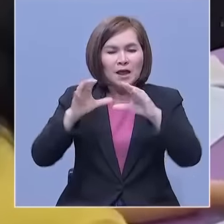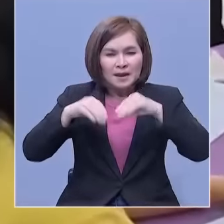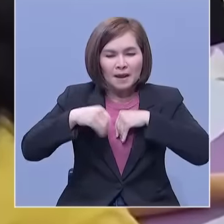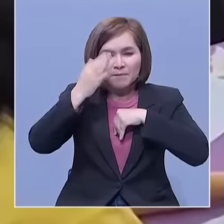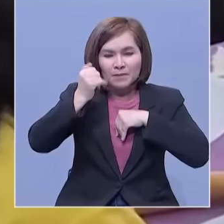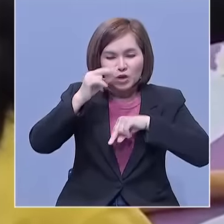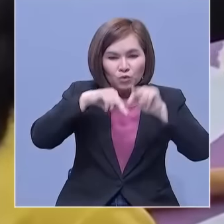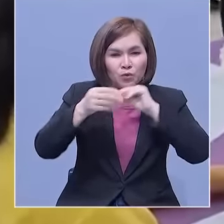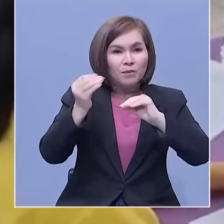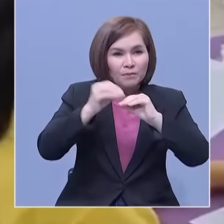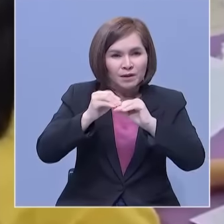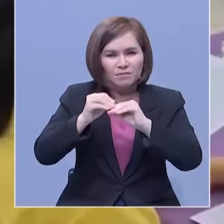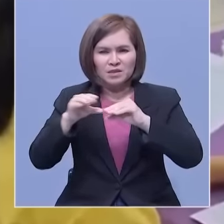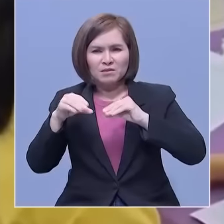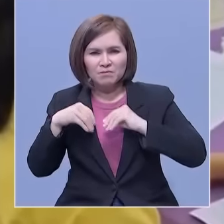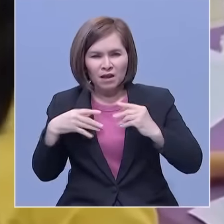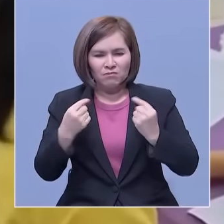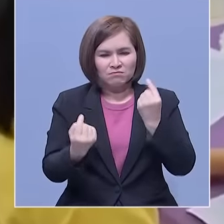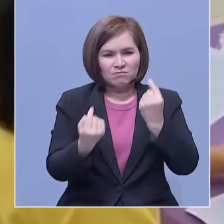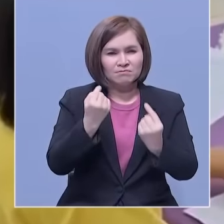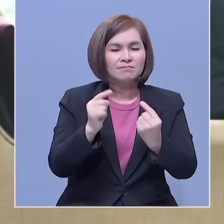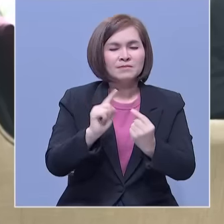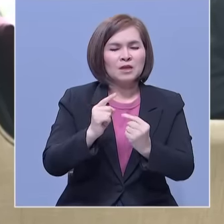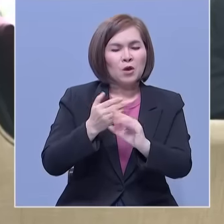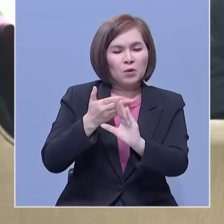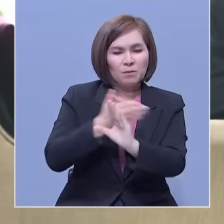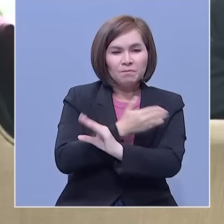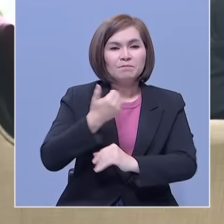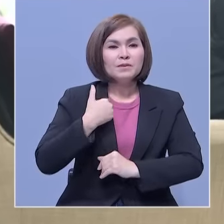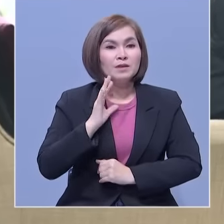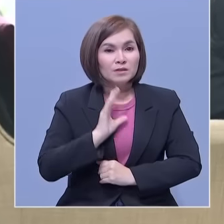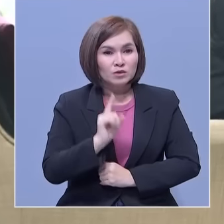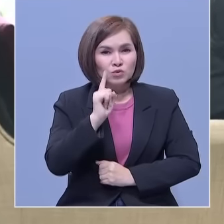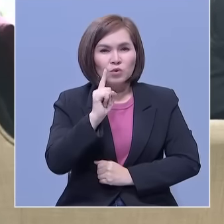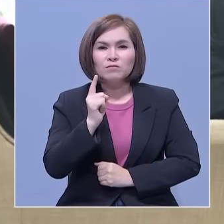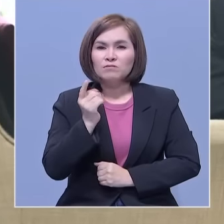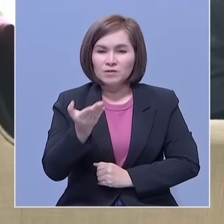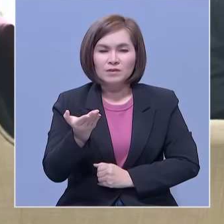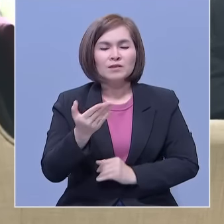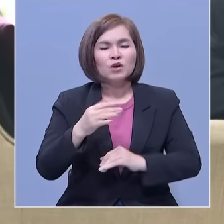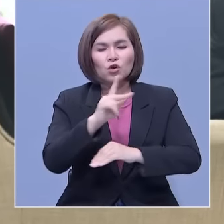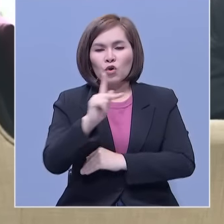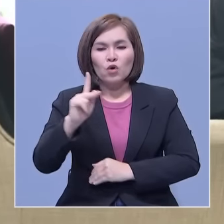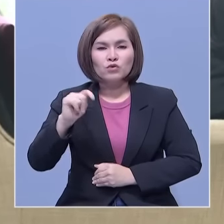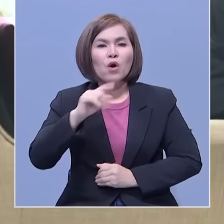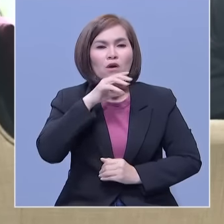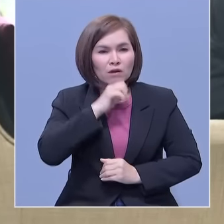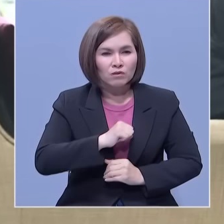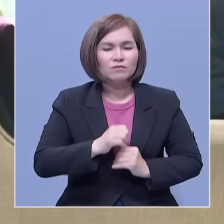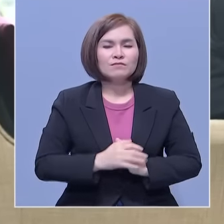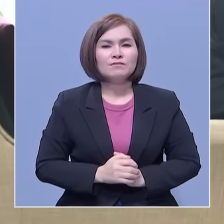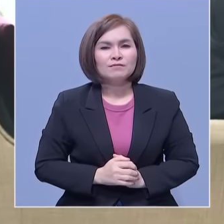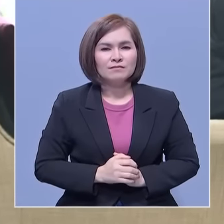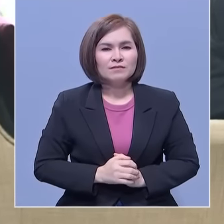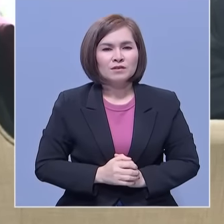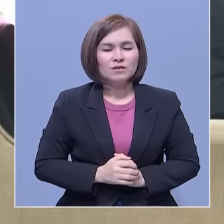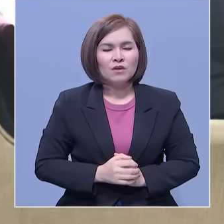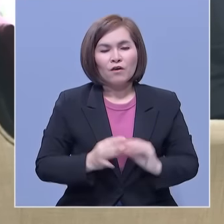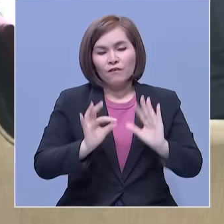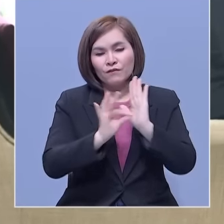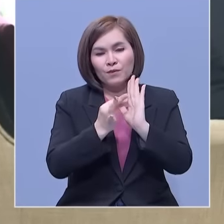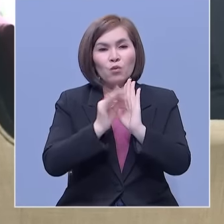ศาลรัฐธรรมนูญวันนี้นะครับก่อนหน้านี้มี 1ท่านคืออาจารย์สมชัยศรีสุทธิยากรอดีตกกตท่านก็มีการโพสต์ข้อความ